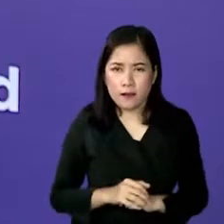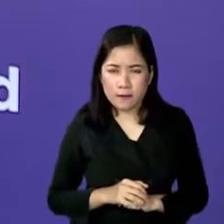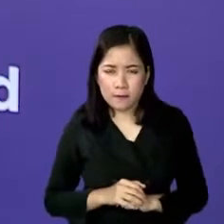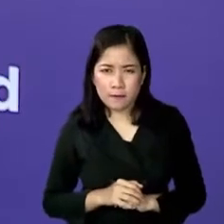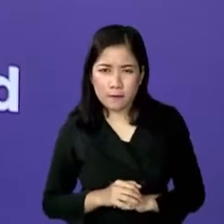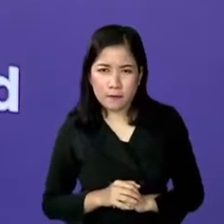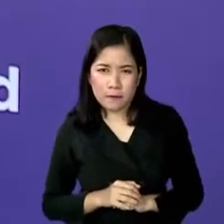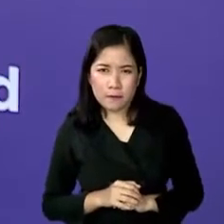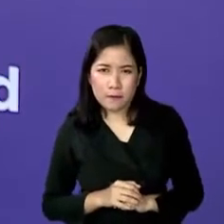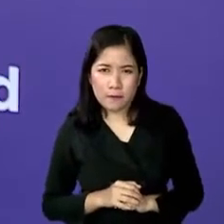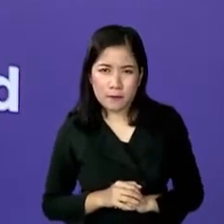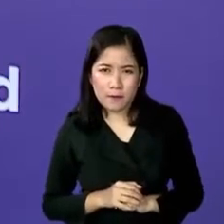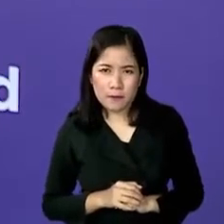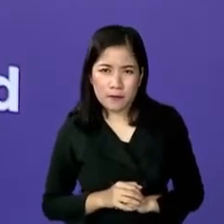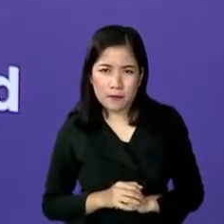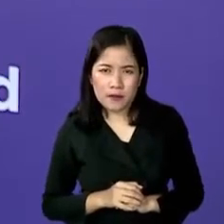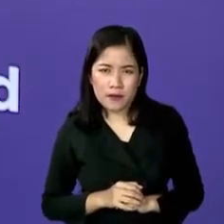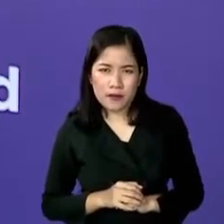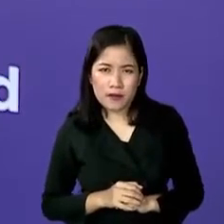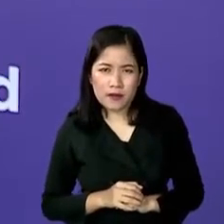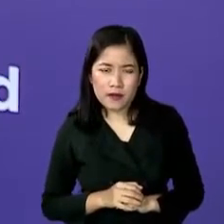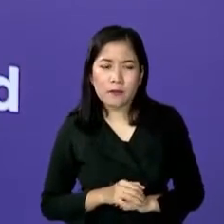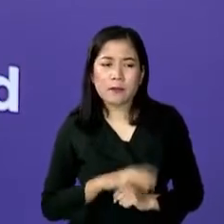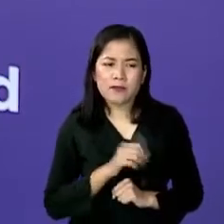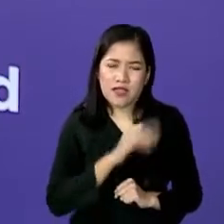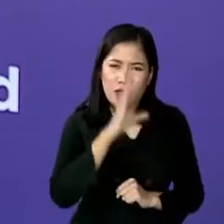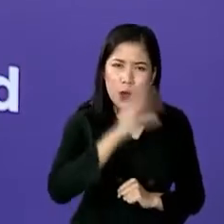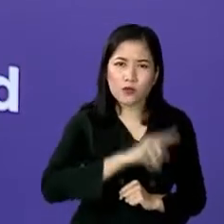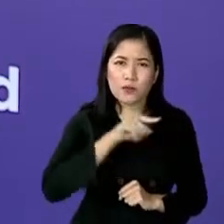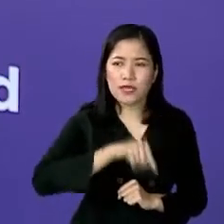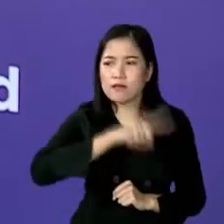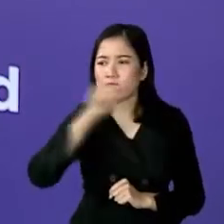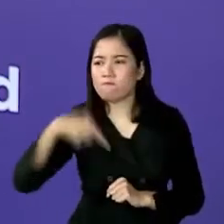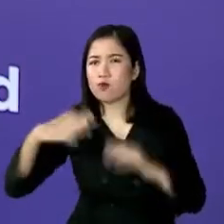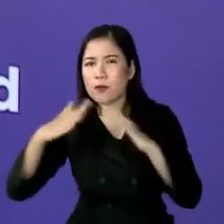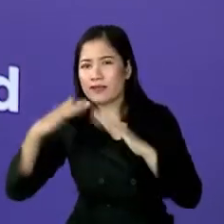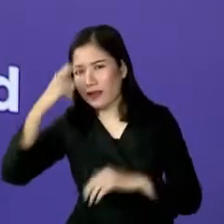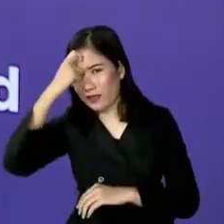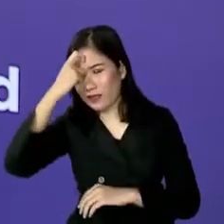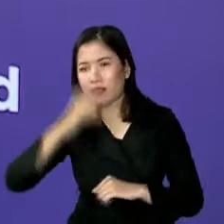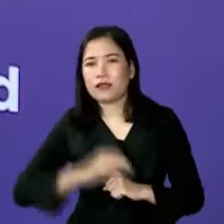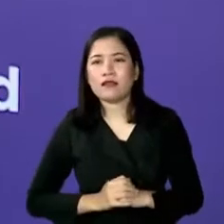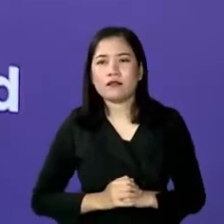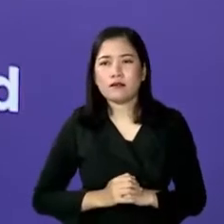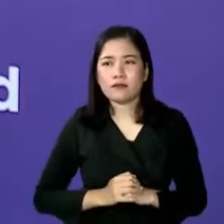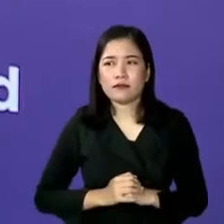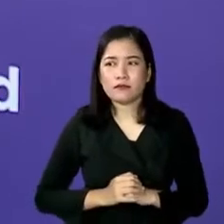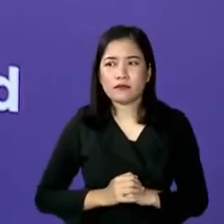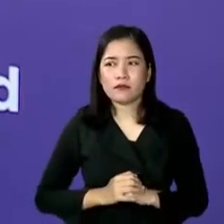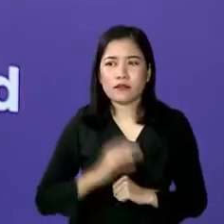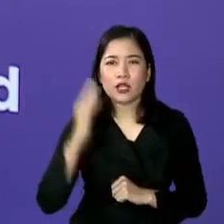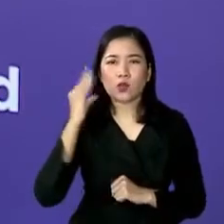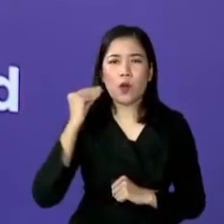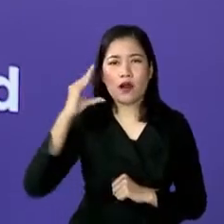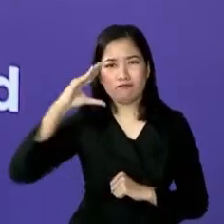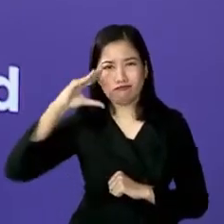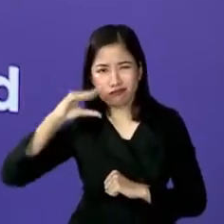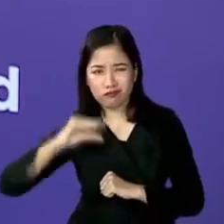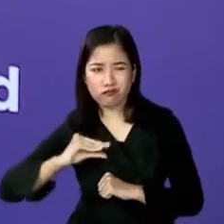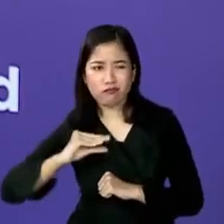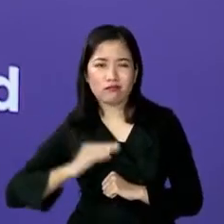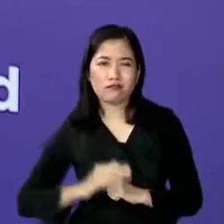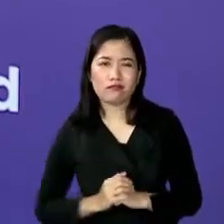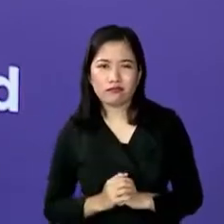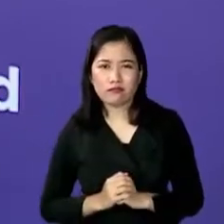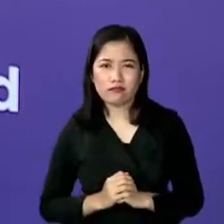kemudian ke didapatkan kasusnya di rumah sakit kalau sudah didapatkan kasusnya di rumah sakit tentu Kondisinya sudah lebih berat atau